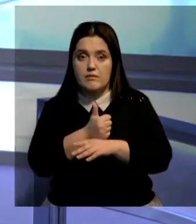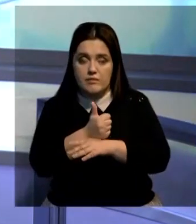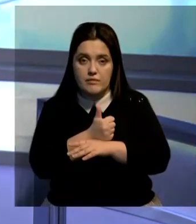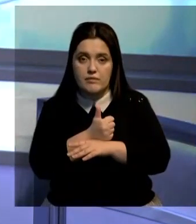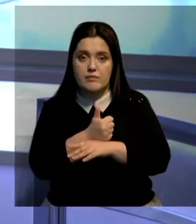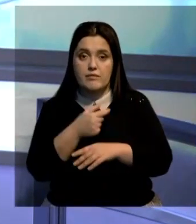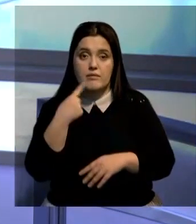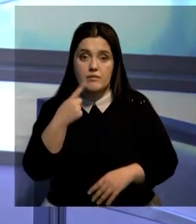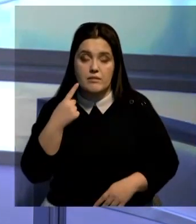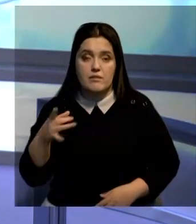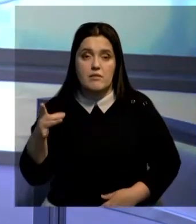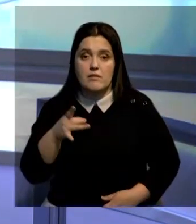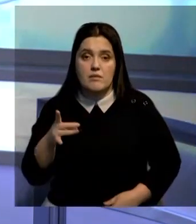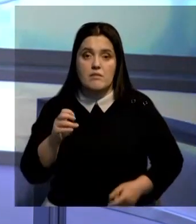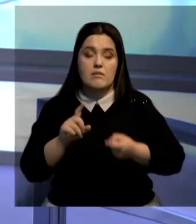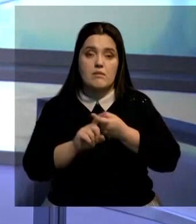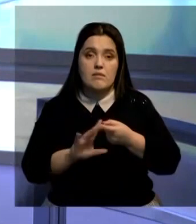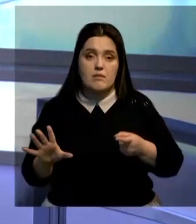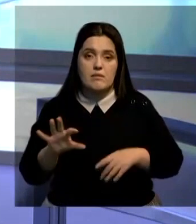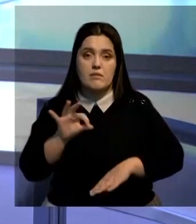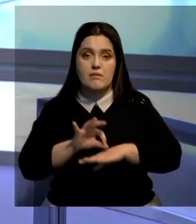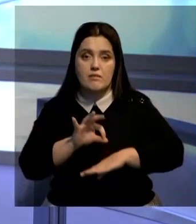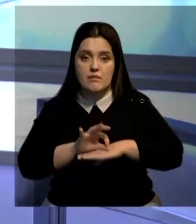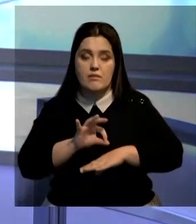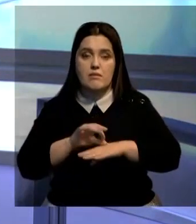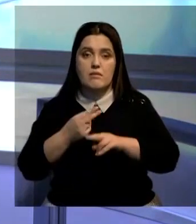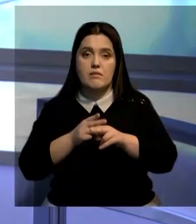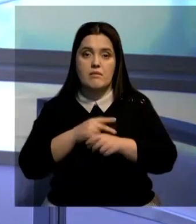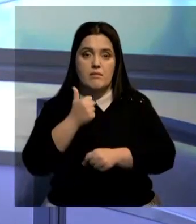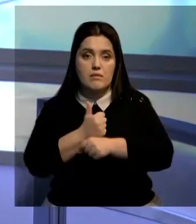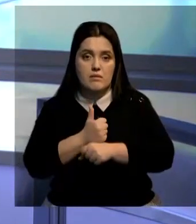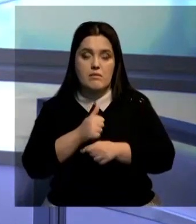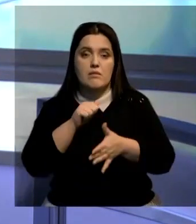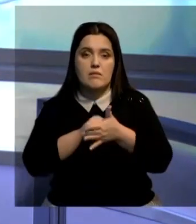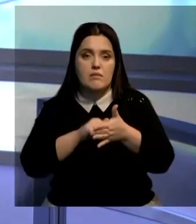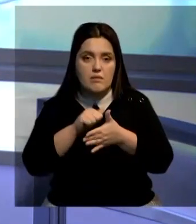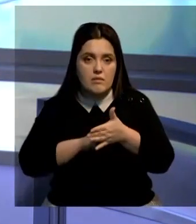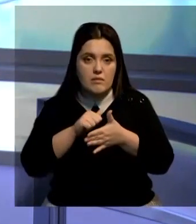время правительственного часа. Депутаты говорят, что в республике